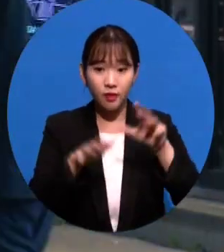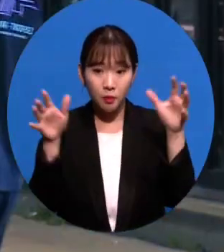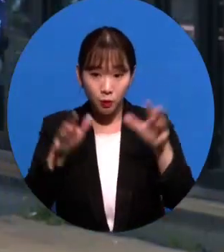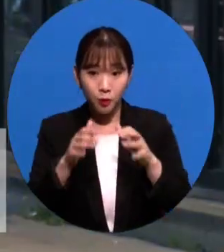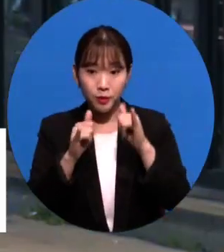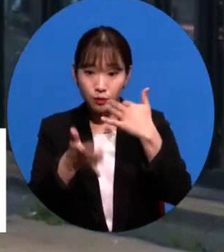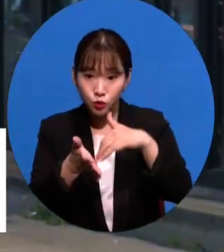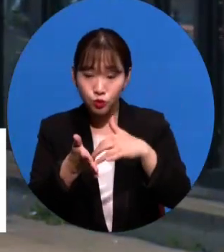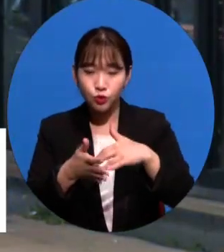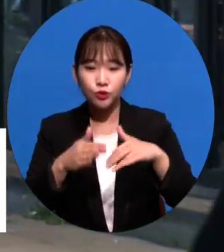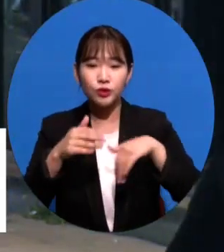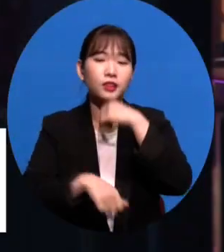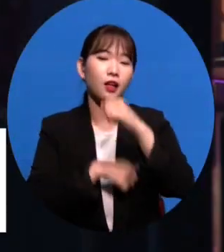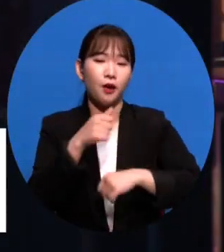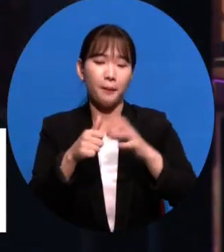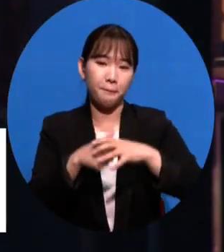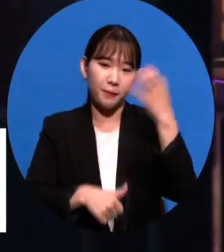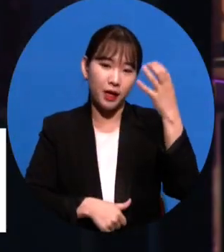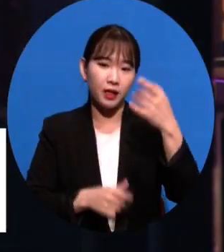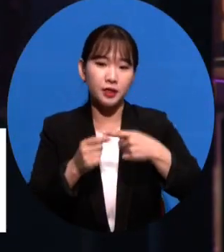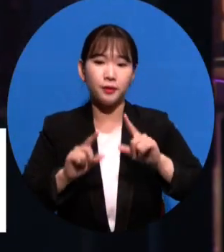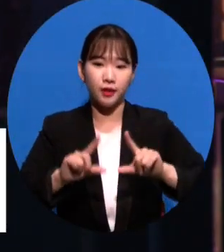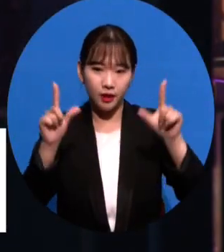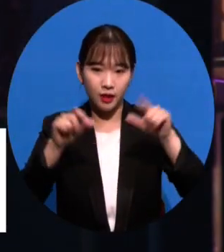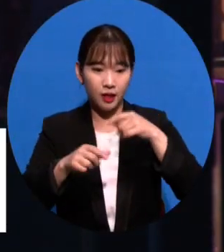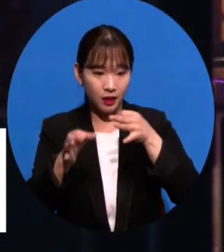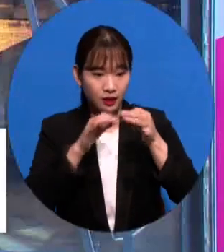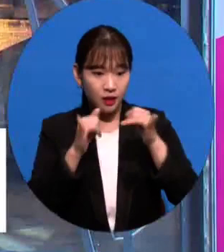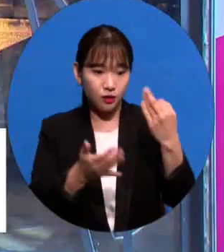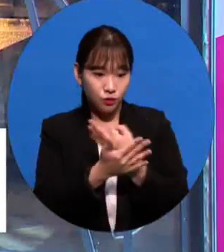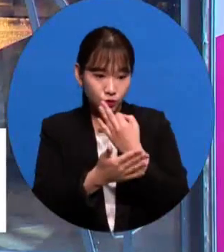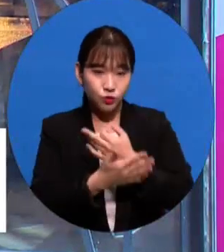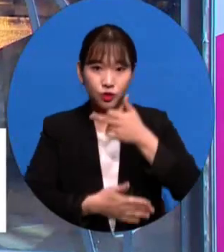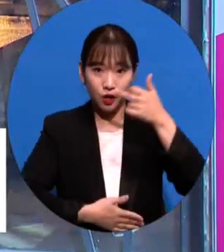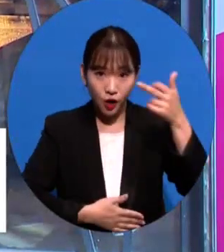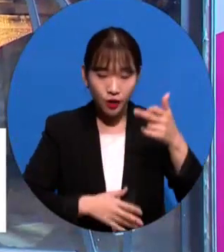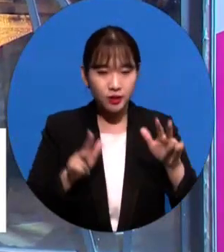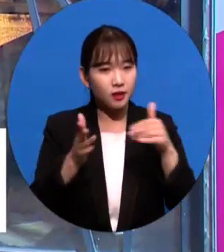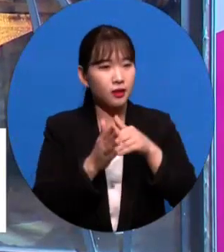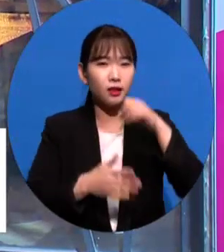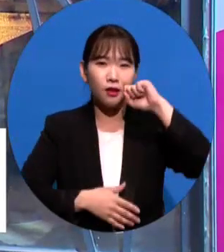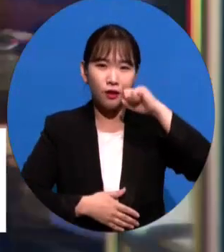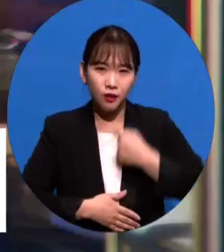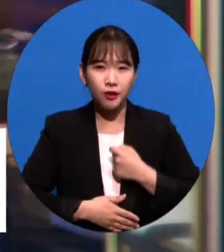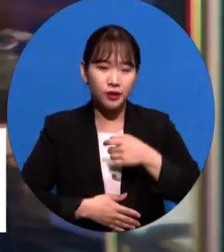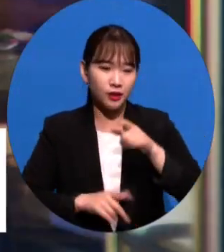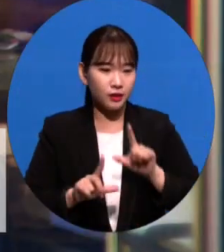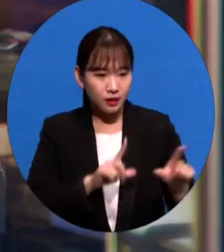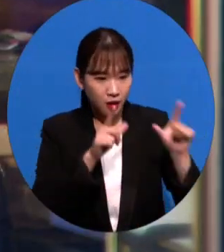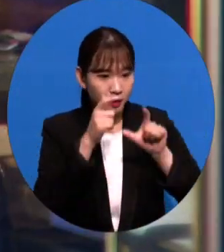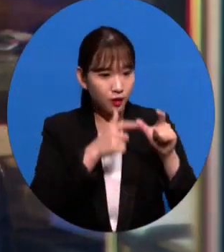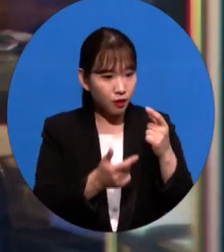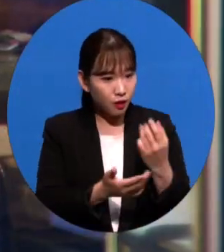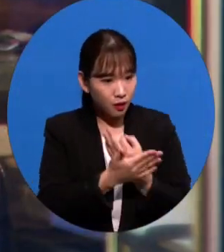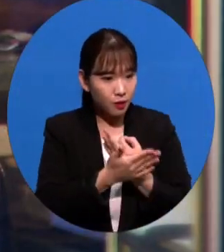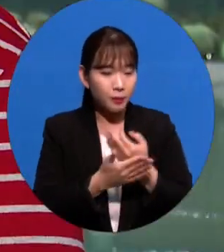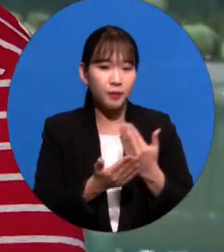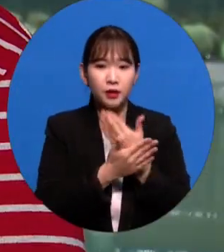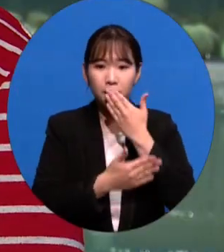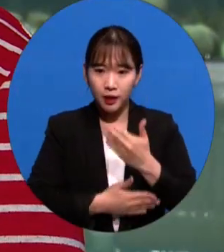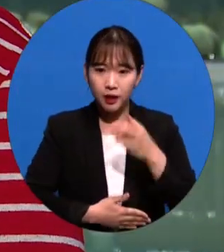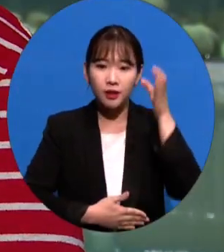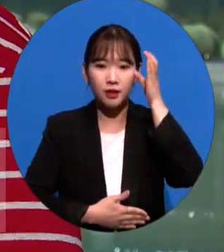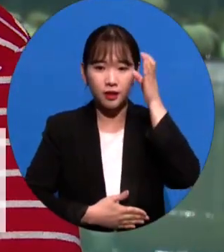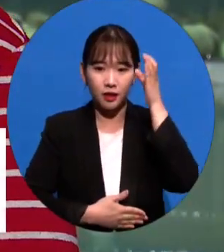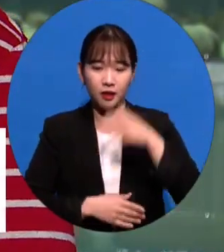인원 제한이 모두 해제된 첫날 상인들은 매출이 올라가 그동안 팍팍했던 삶이 나아질 수 있기를 기대했습니다.